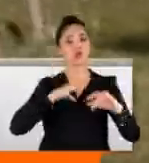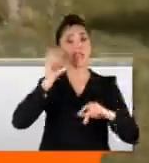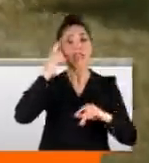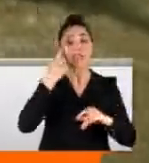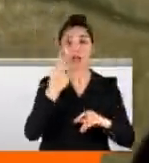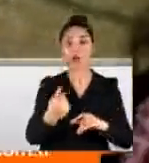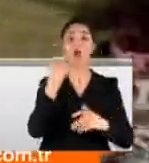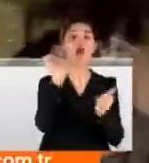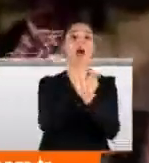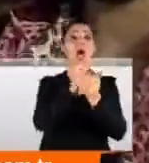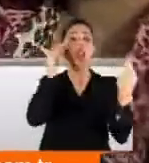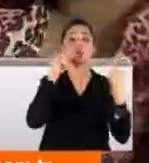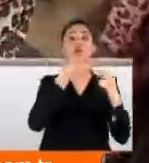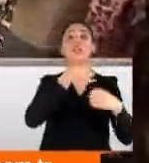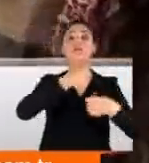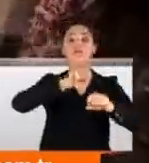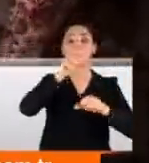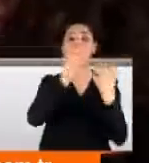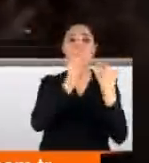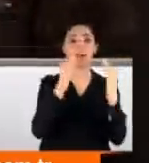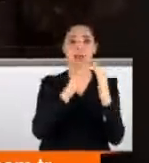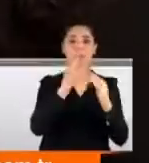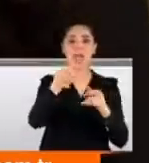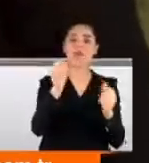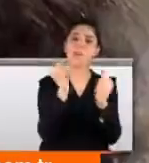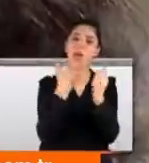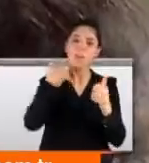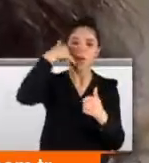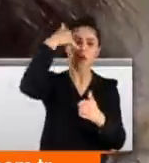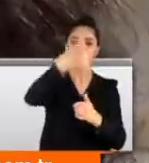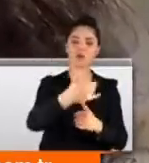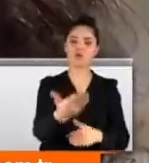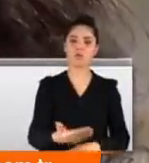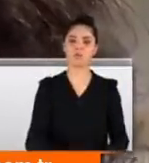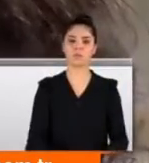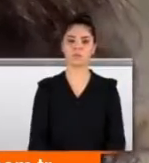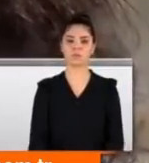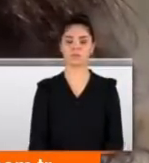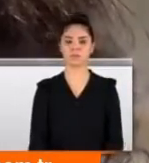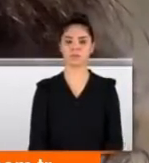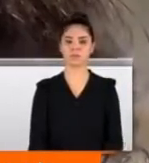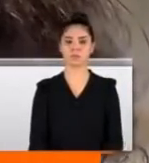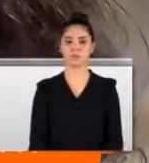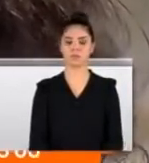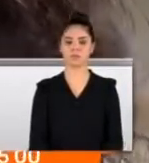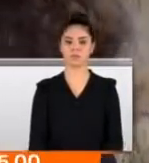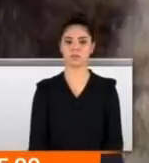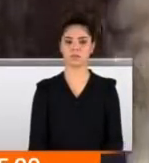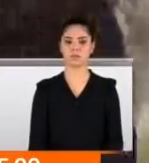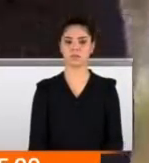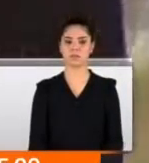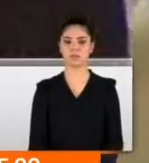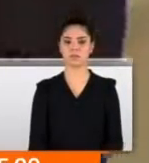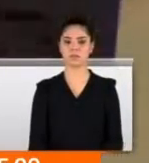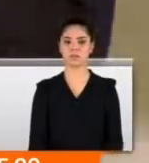Hanım'a ailesiyle görüştürmeyen bakım evini şimdi bir de birlikte arayacağız. Nermin Hanım'la görüşebilir miyim, Nermin Ercan? Kim arıyor acaba?